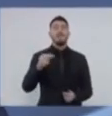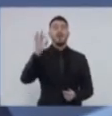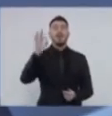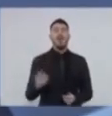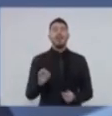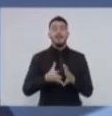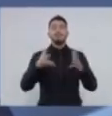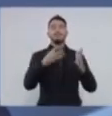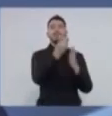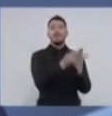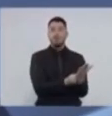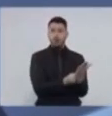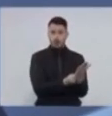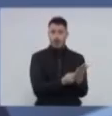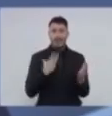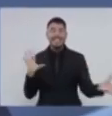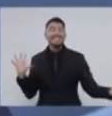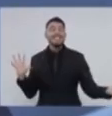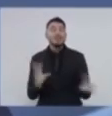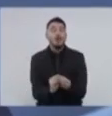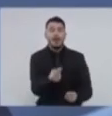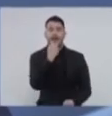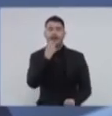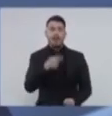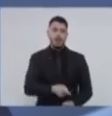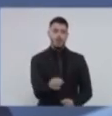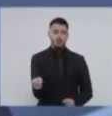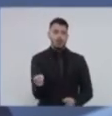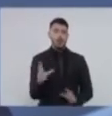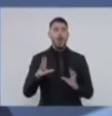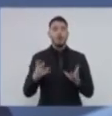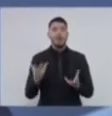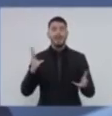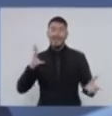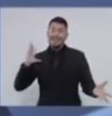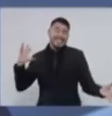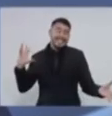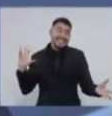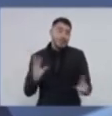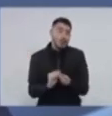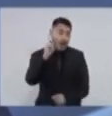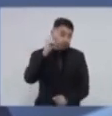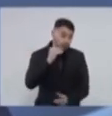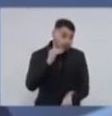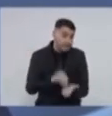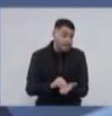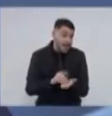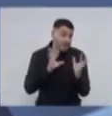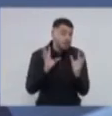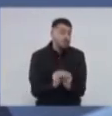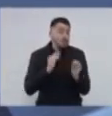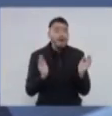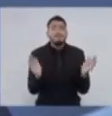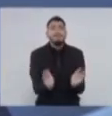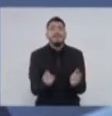σύνολο της κατανάλωσης άρα η συνολική μοναδιαία επιδότηση επαναλαμβάνω για αυτή την κατηγορία των μικρών και